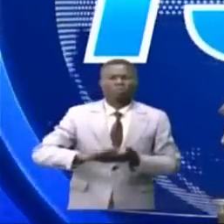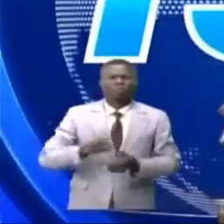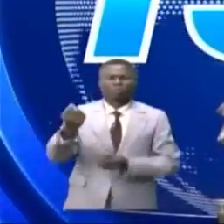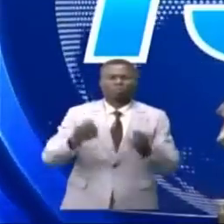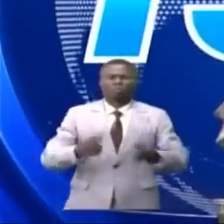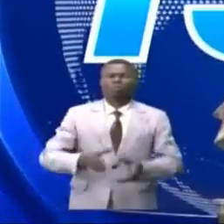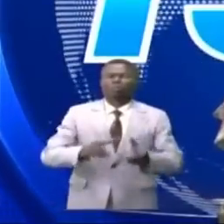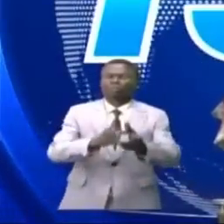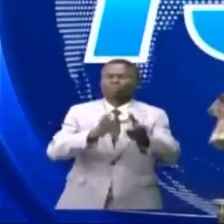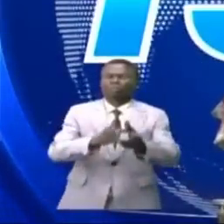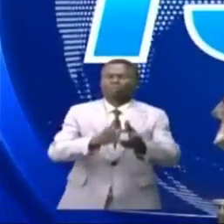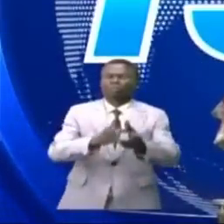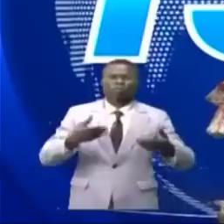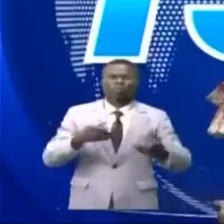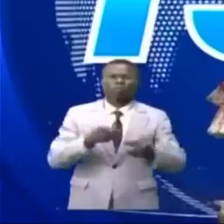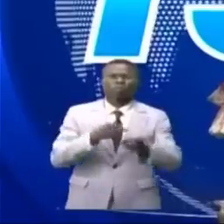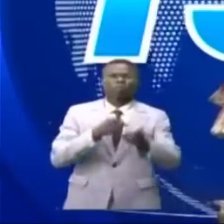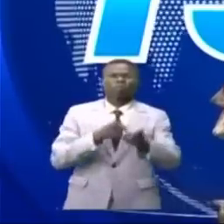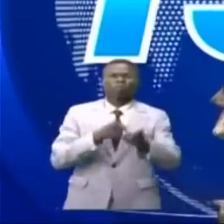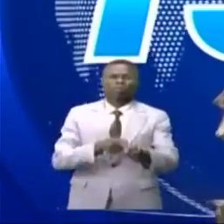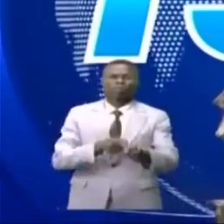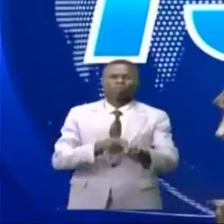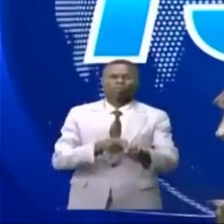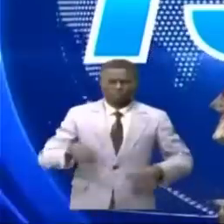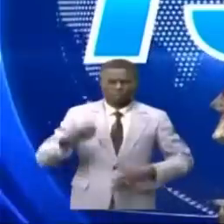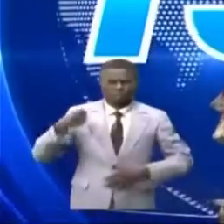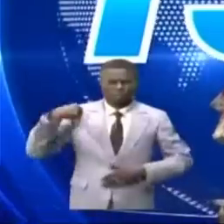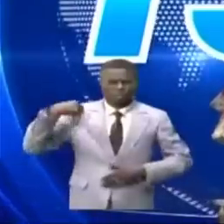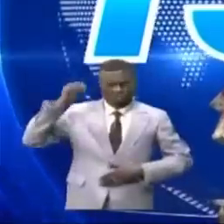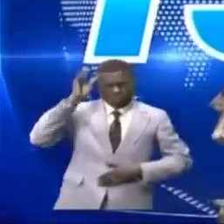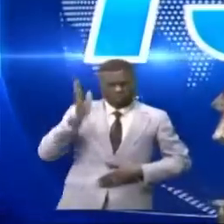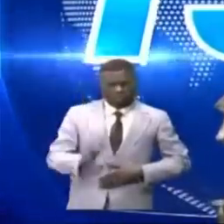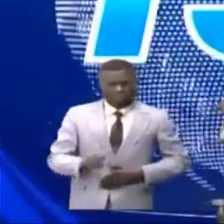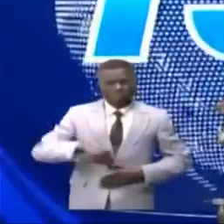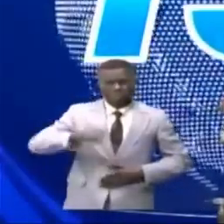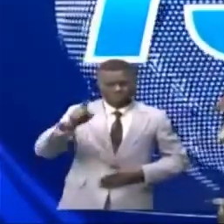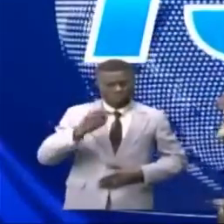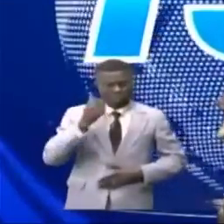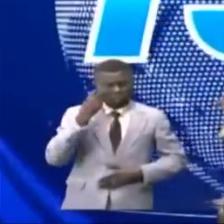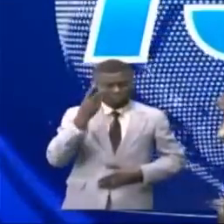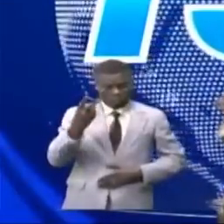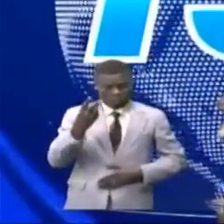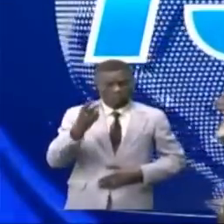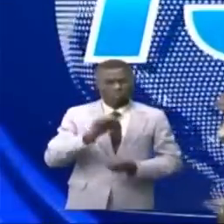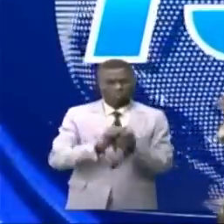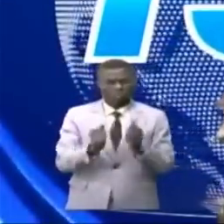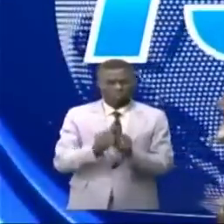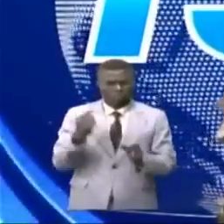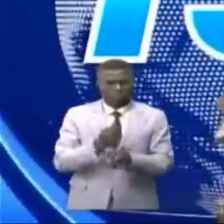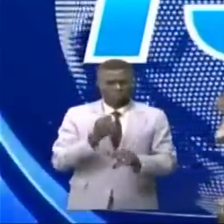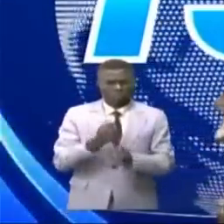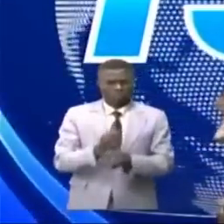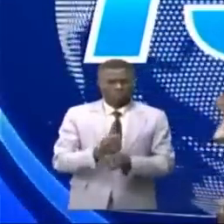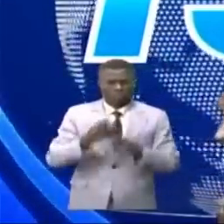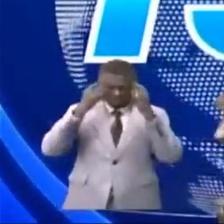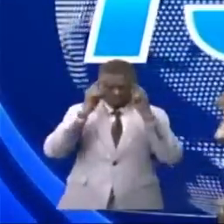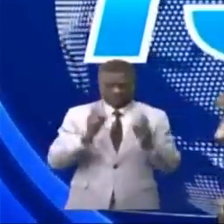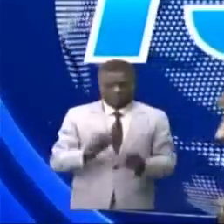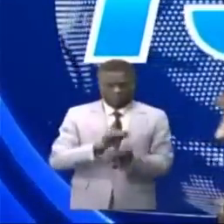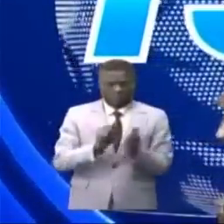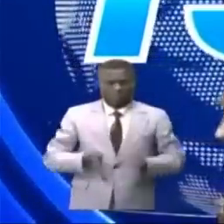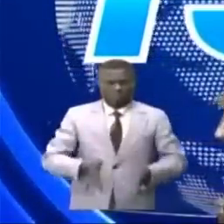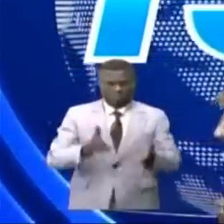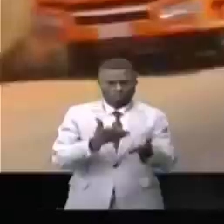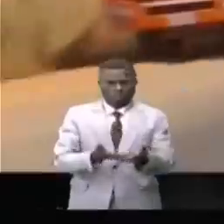poids lourds ont disparu. Le gouverneur Jacques Abdoulaye est descendu sur place pour se rassurer de l'effectivité des mesures prises quant à ce.